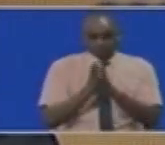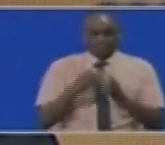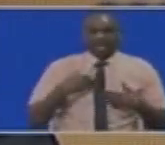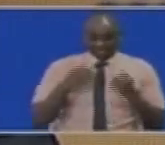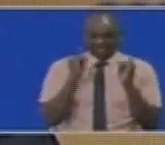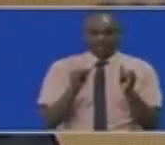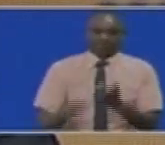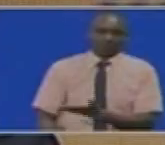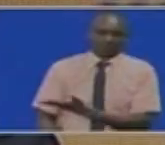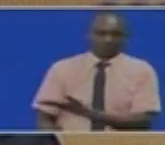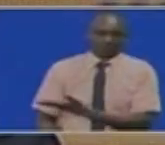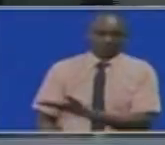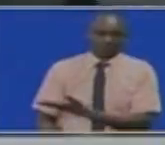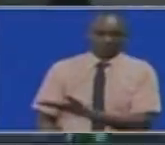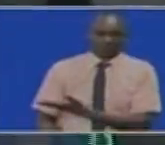ifuatayo.